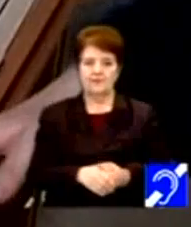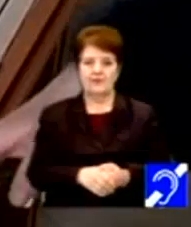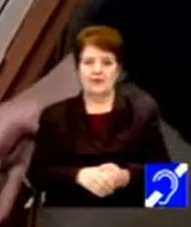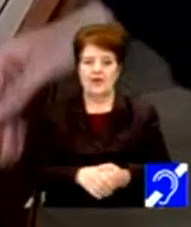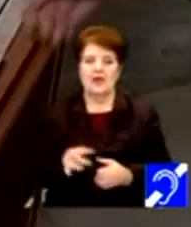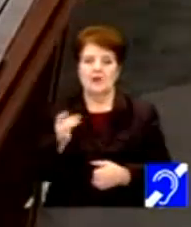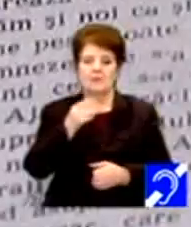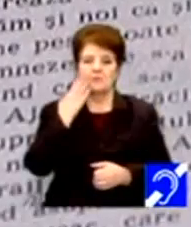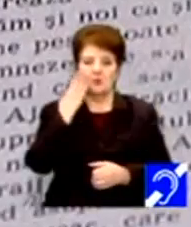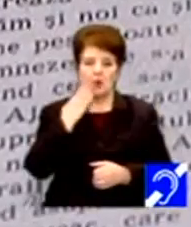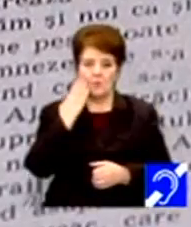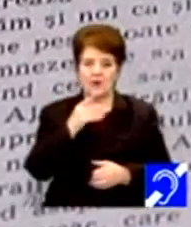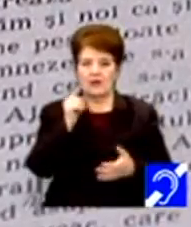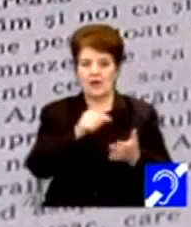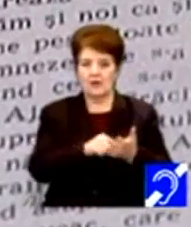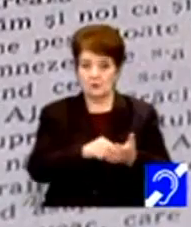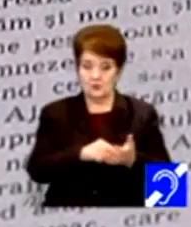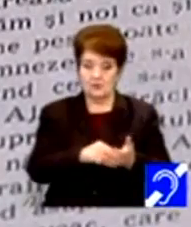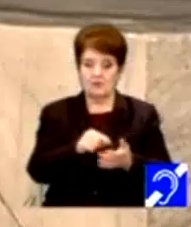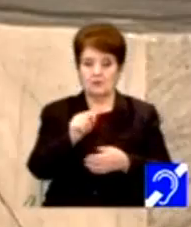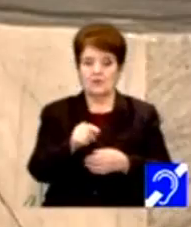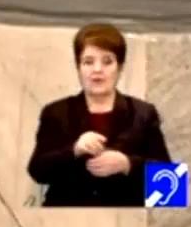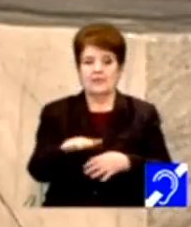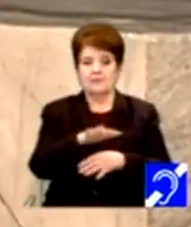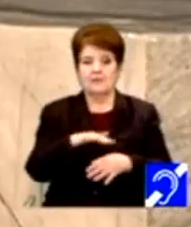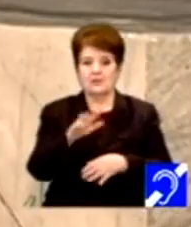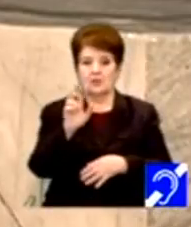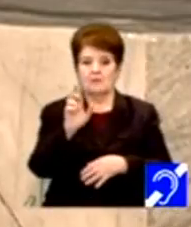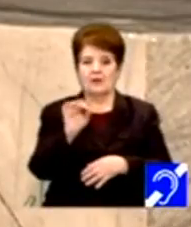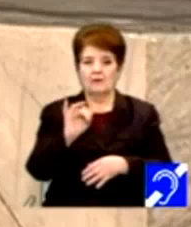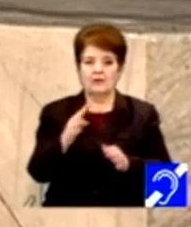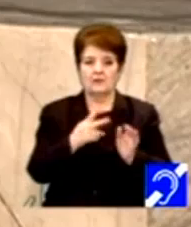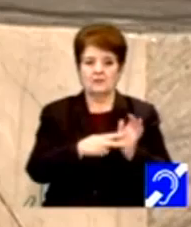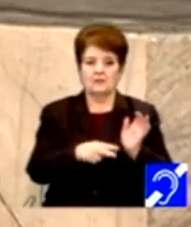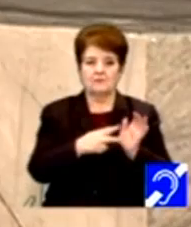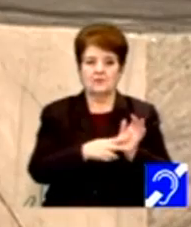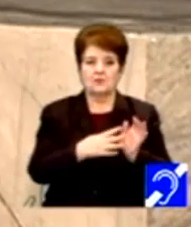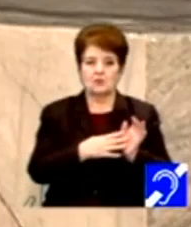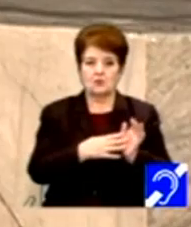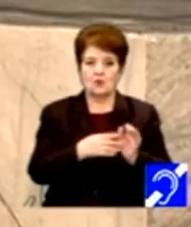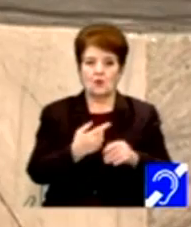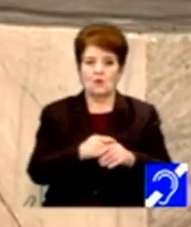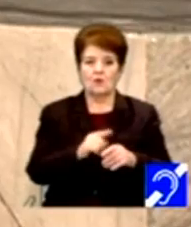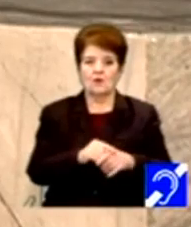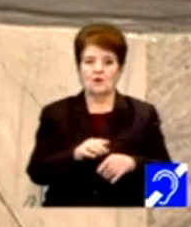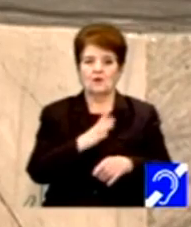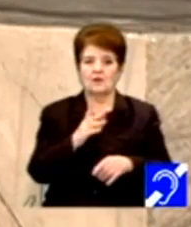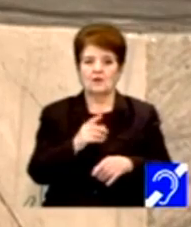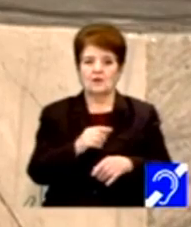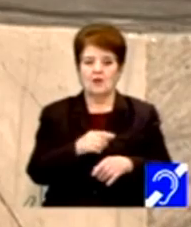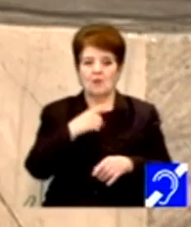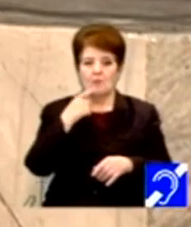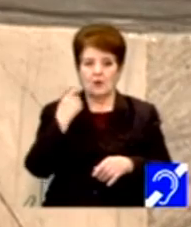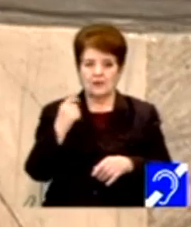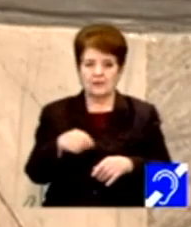Ecoul Revoluției Române a ajuns imediat și în spațiul basarabean. La 1989 s-a simțit bine acea tensiune